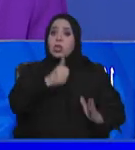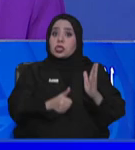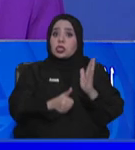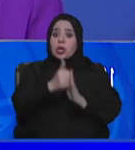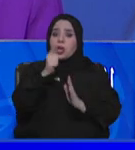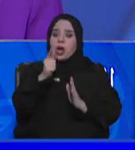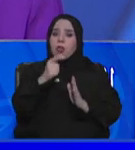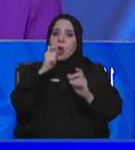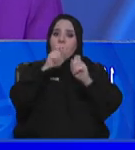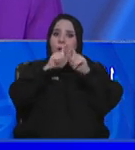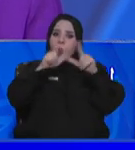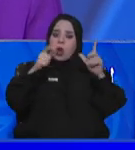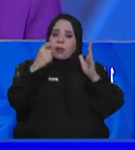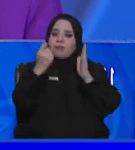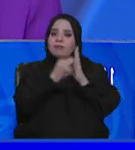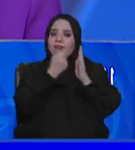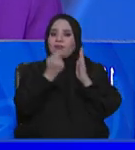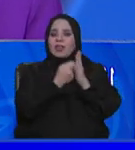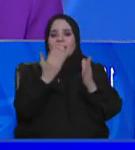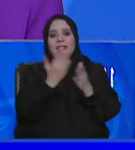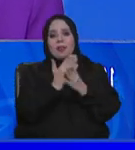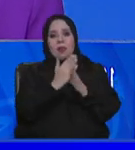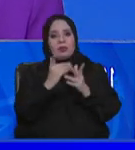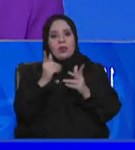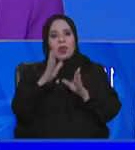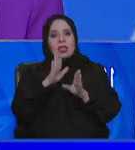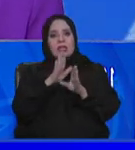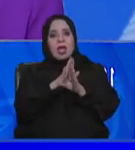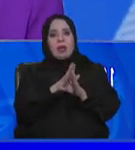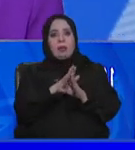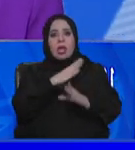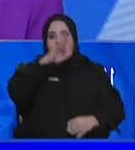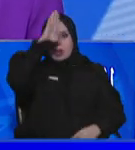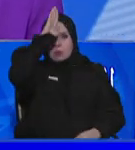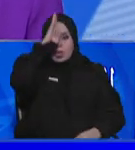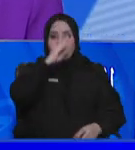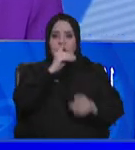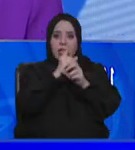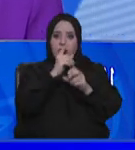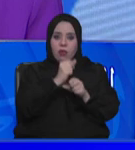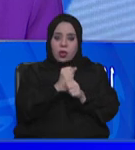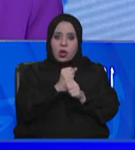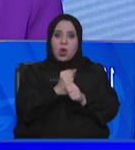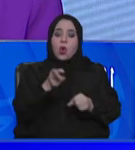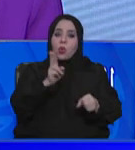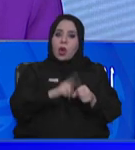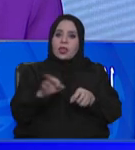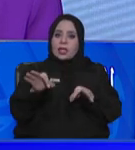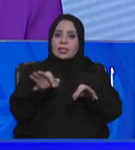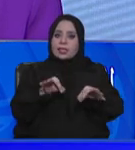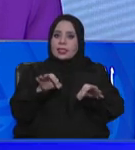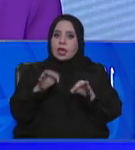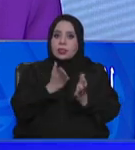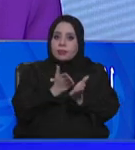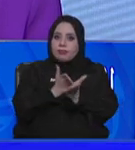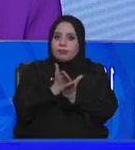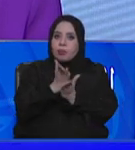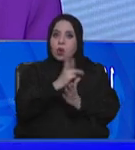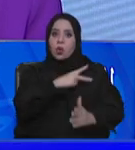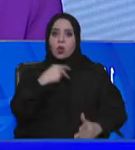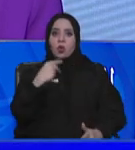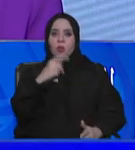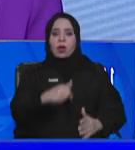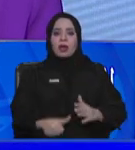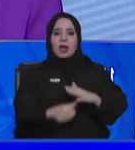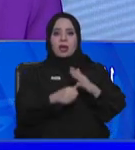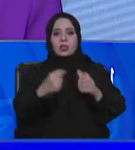الانجازات لم تسطر الا بفضل دعم ومسانده جلاله الملك المعظم والسياسه التي انتهجتها الحكومه برئاسه